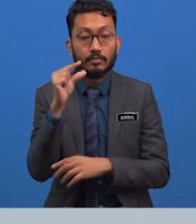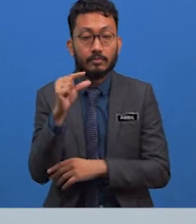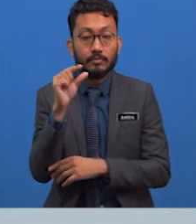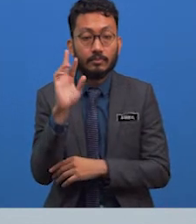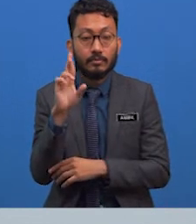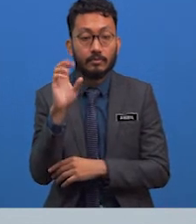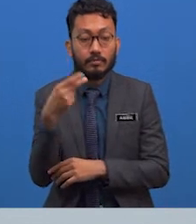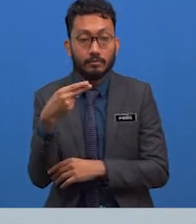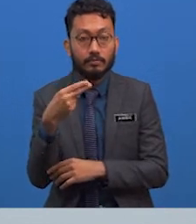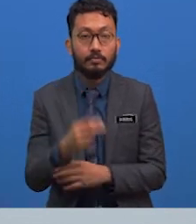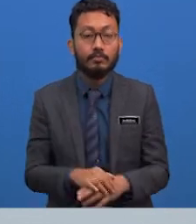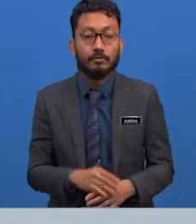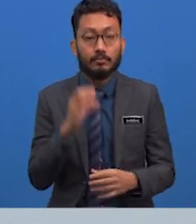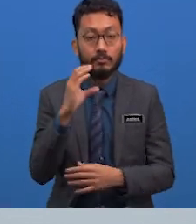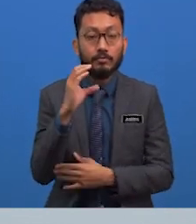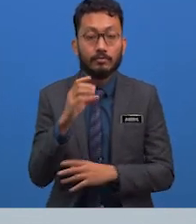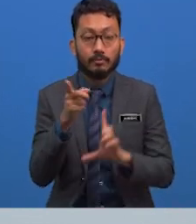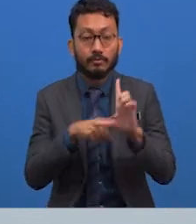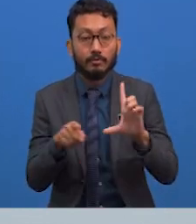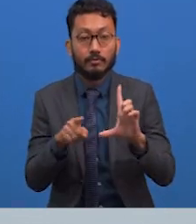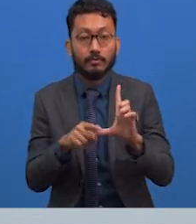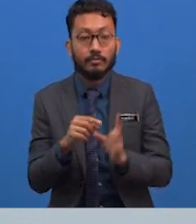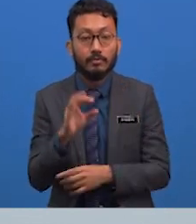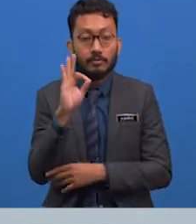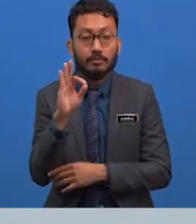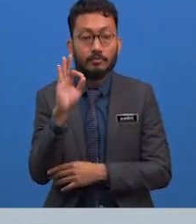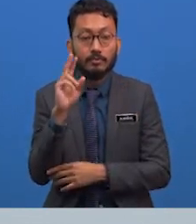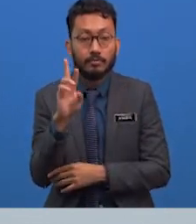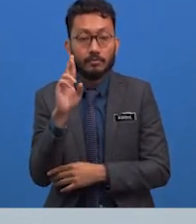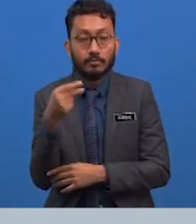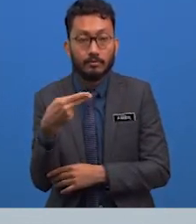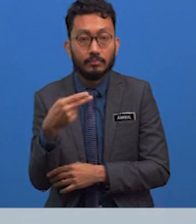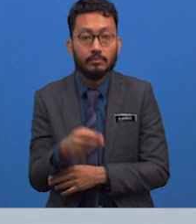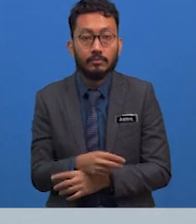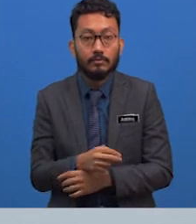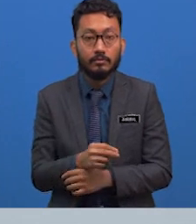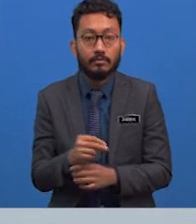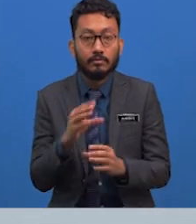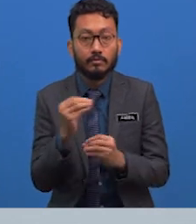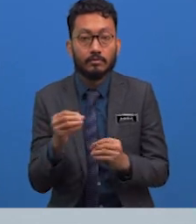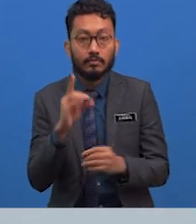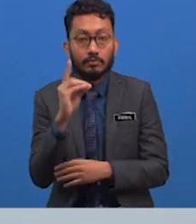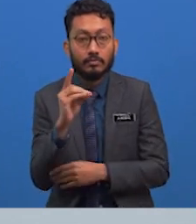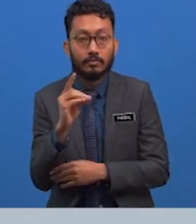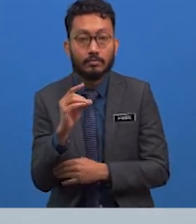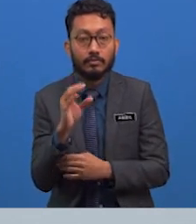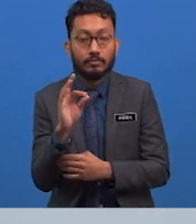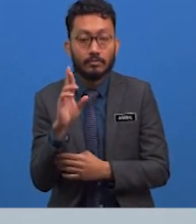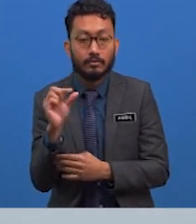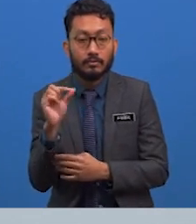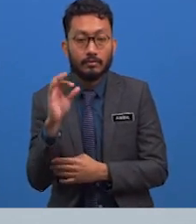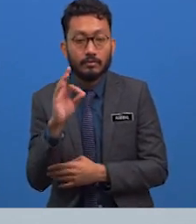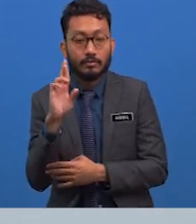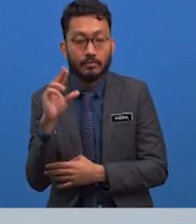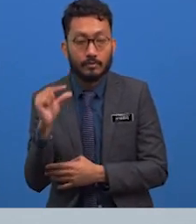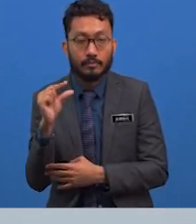GRH, C. Sudut FRH, dan D. Sudut